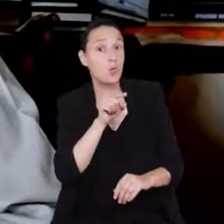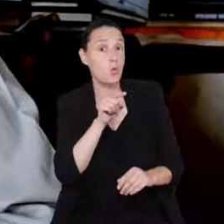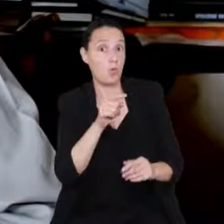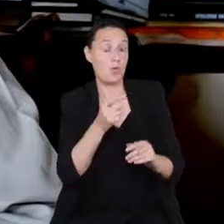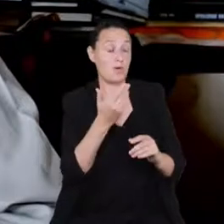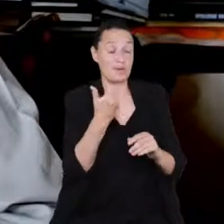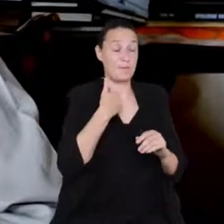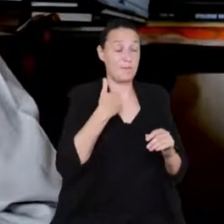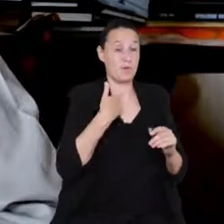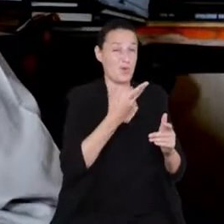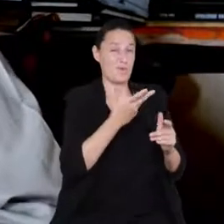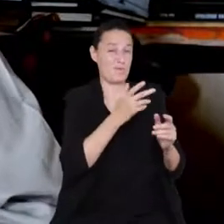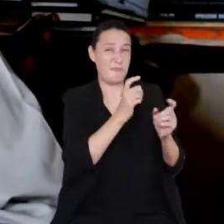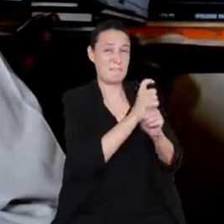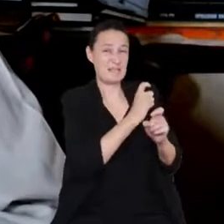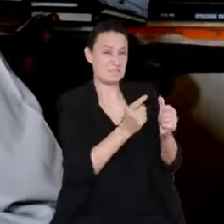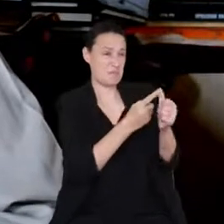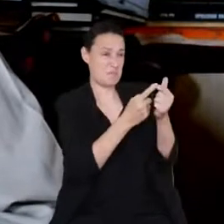nielicznych tylko krajach,